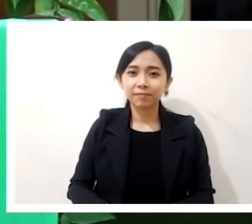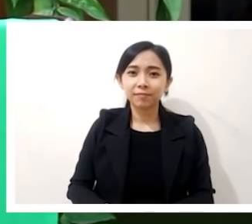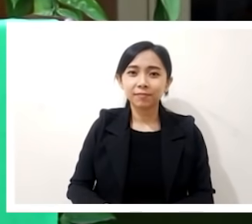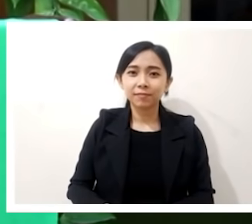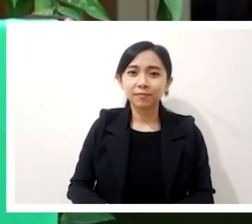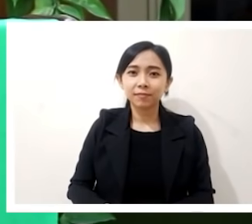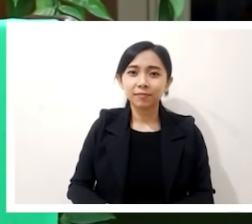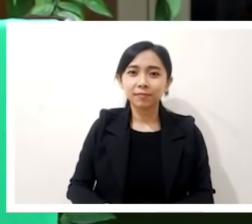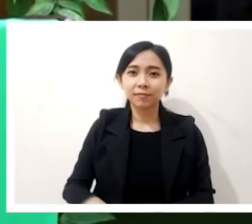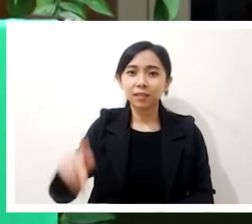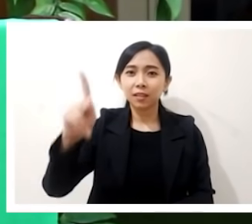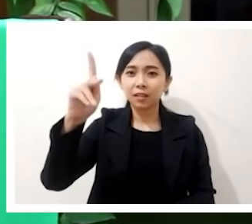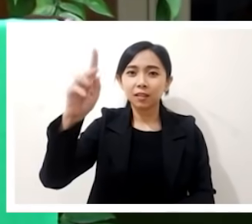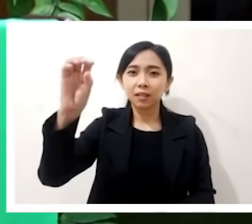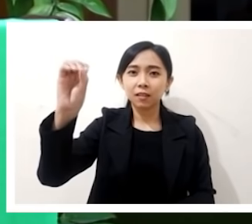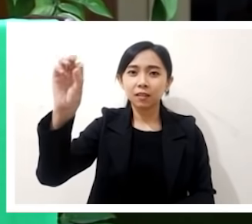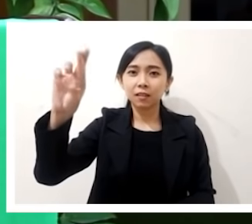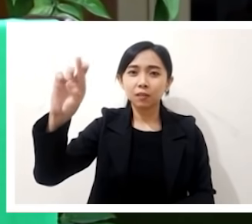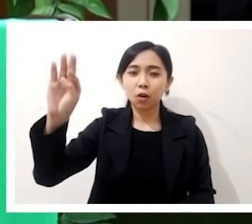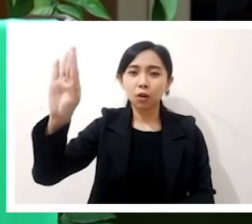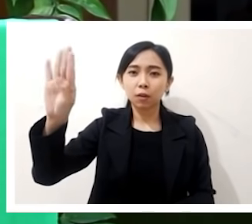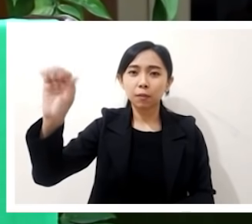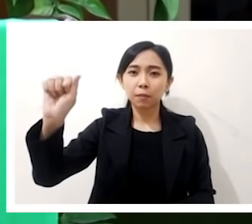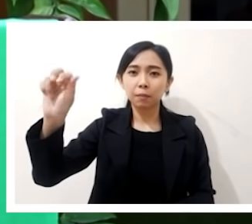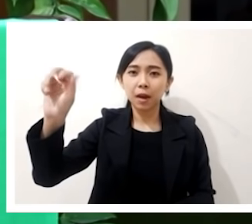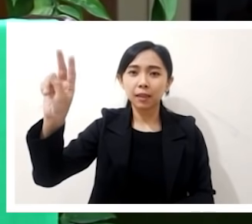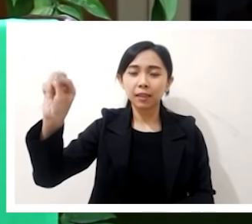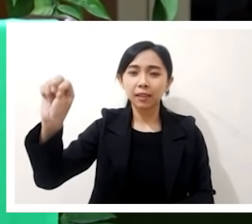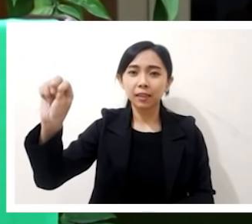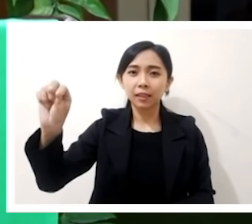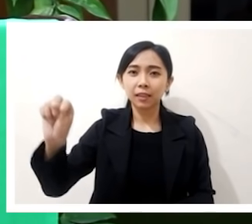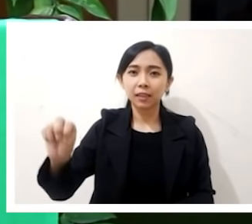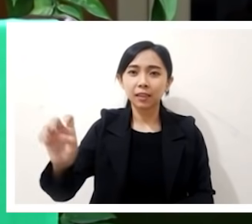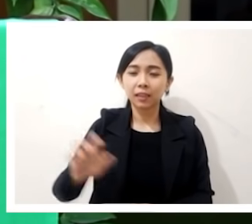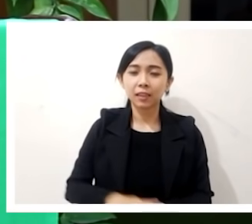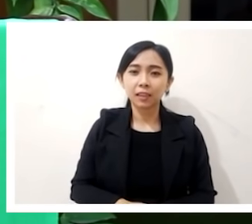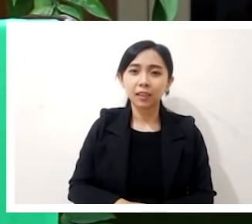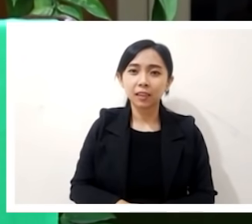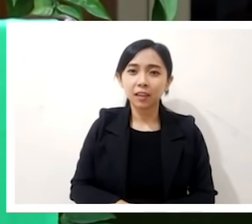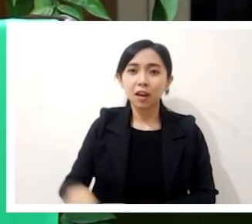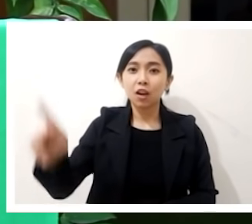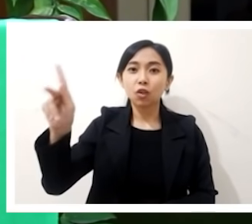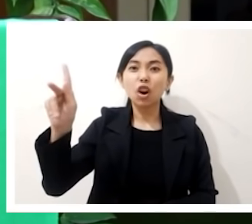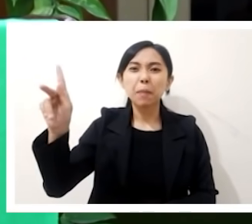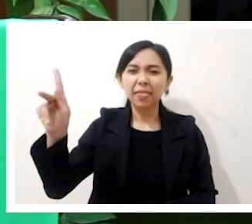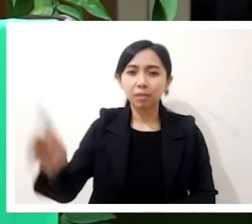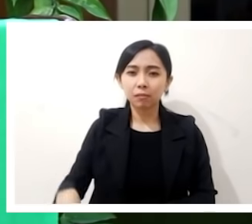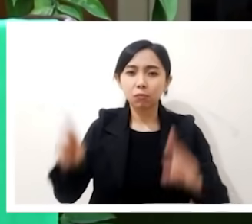bahkan terbunuh oleh karena kecelakaan, bencana, atau karena perbuatan pihak lain yang